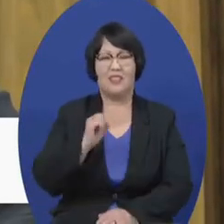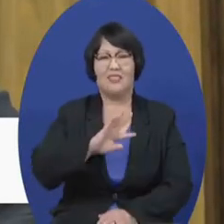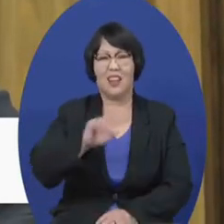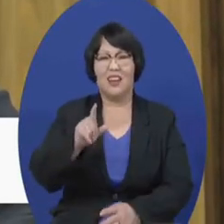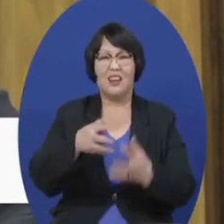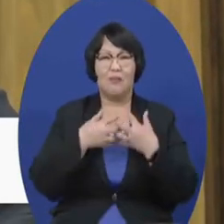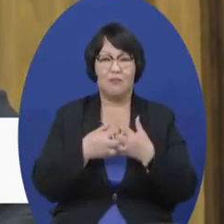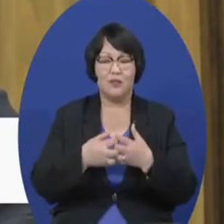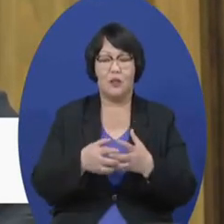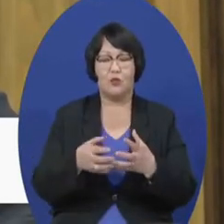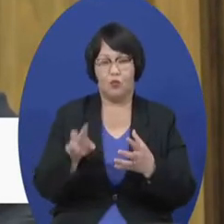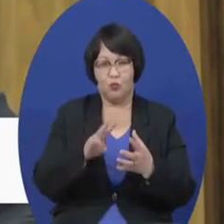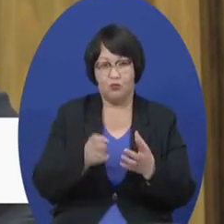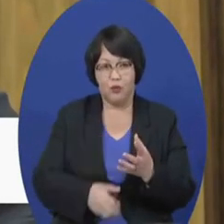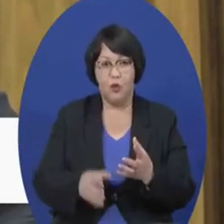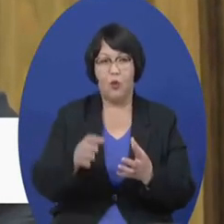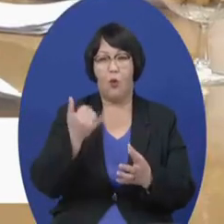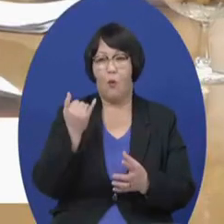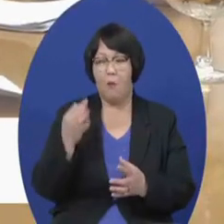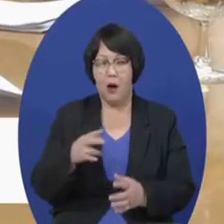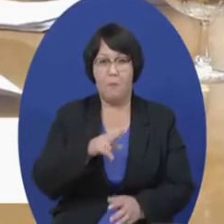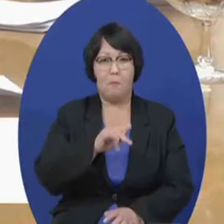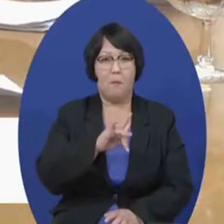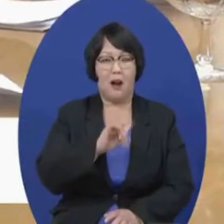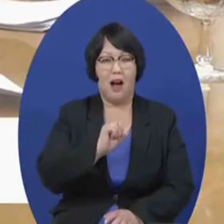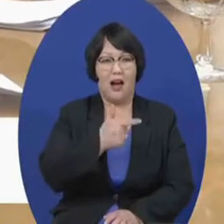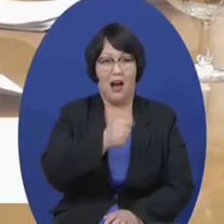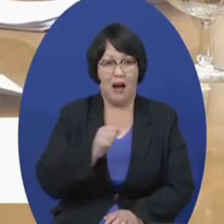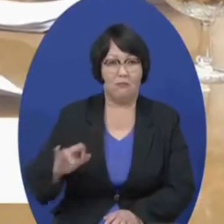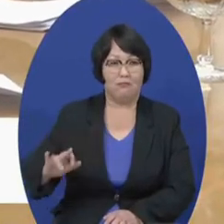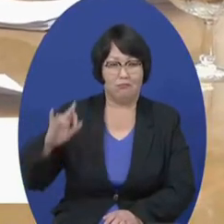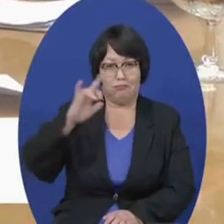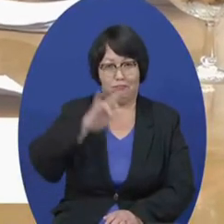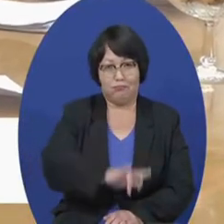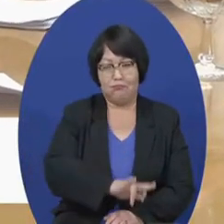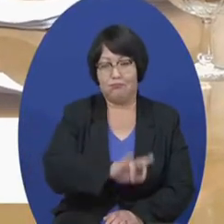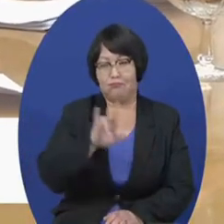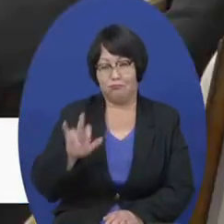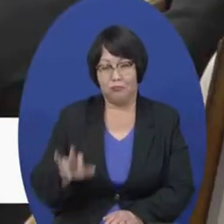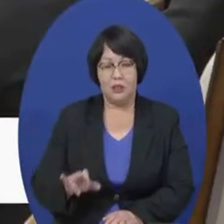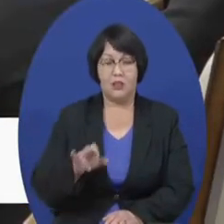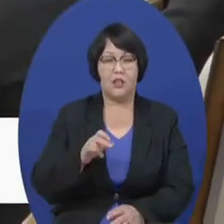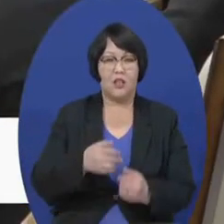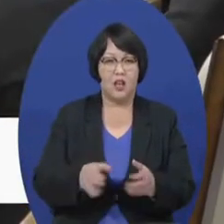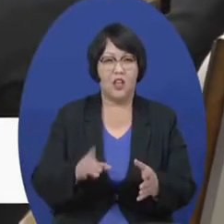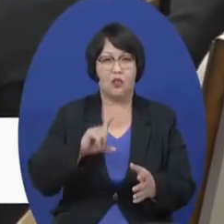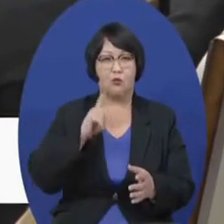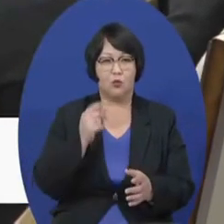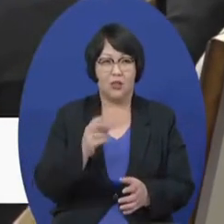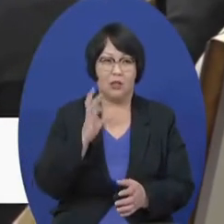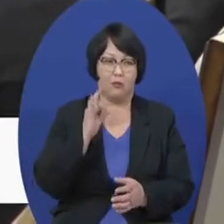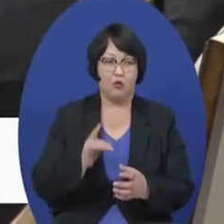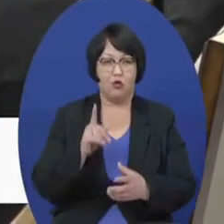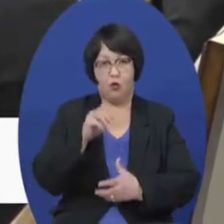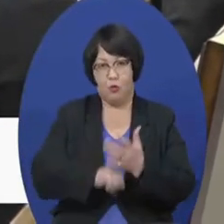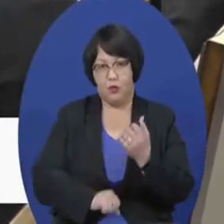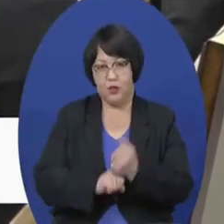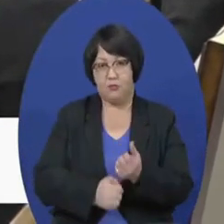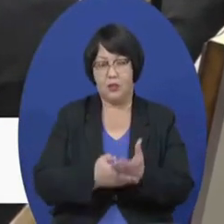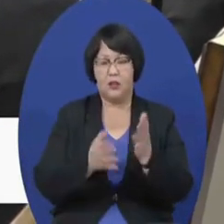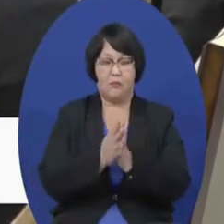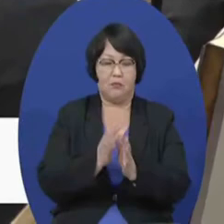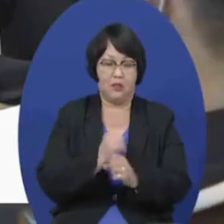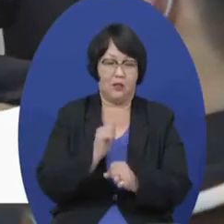төслийг үргэлжлүүлж Улаанбаатар Праг, Улаанбаатар чиглэлд олон улсын нислэлгийн шугам нээх, эрчим хүчний салбарт хөрөнгө оруулахад цаашаад идэвхтэй